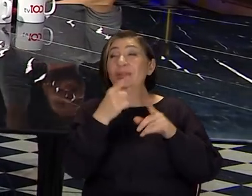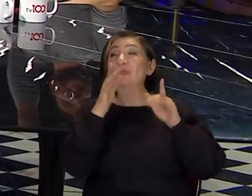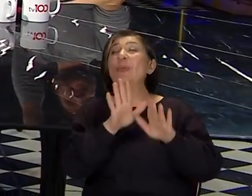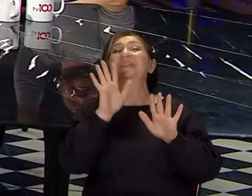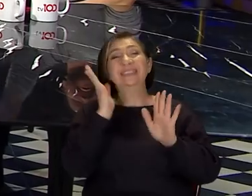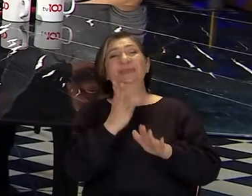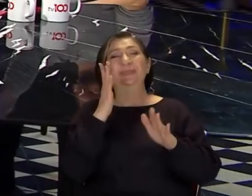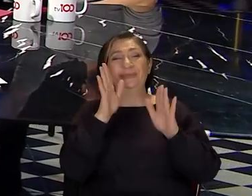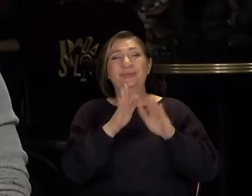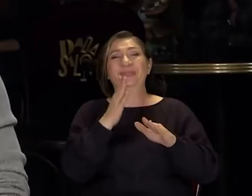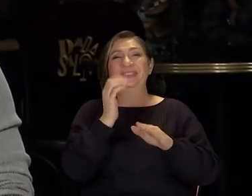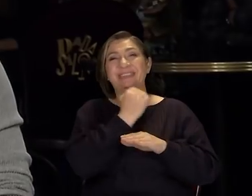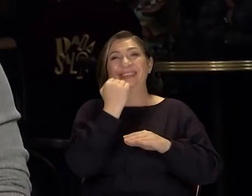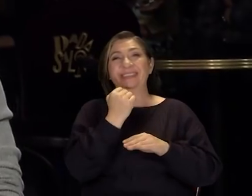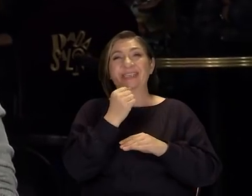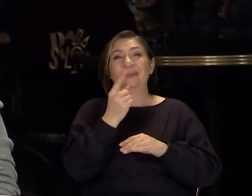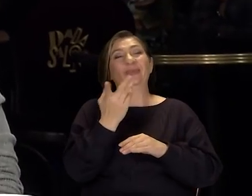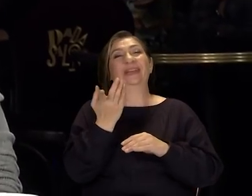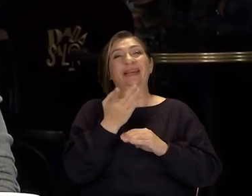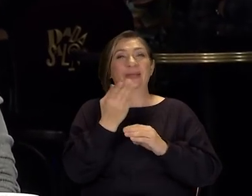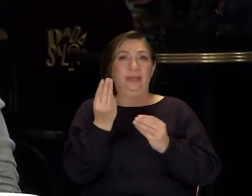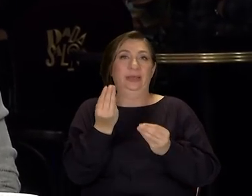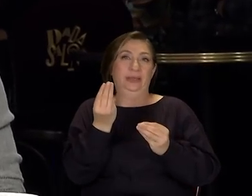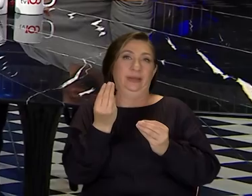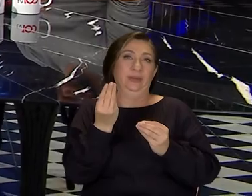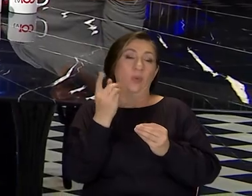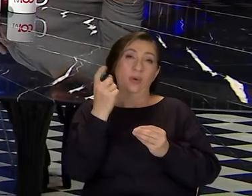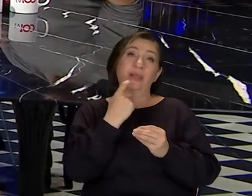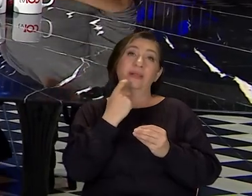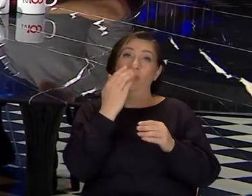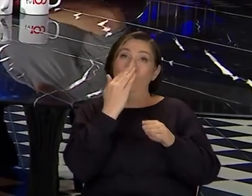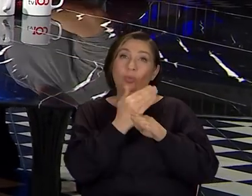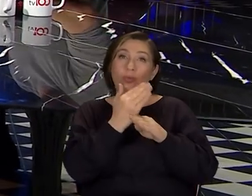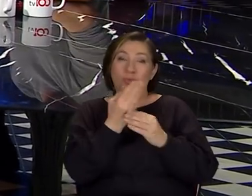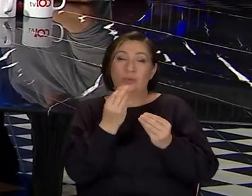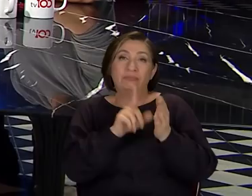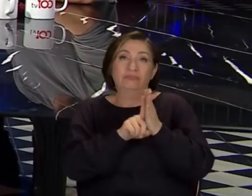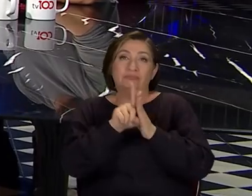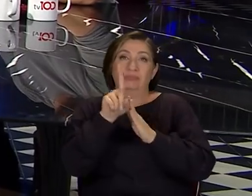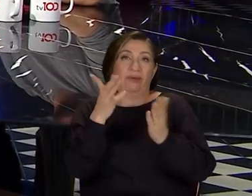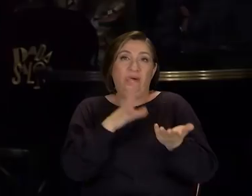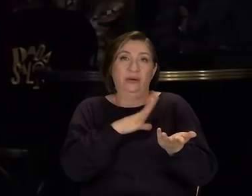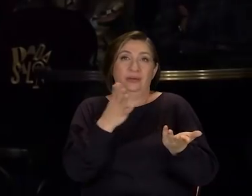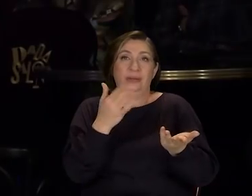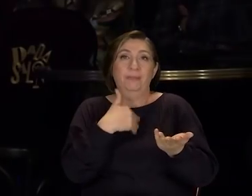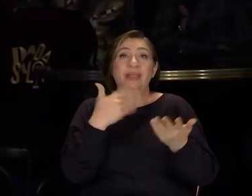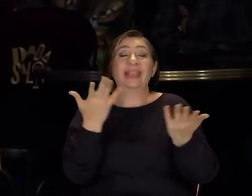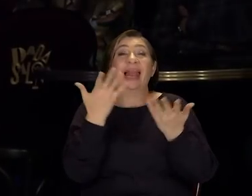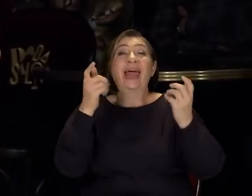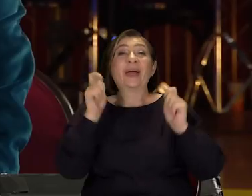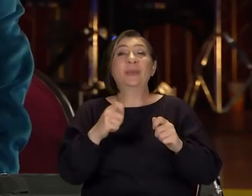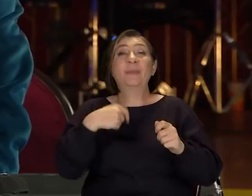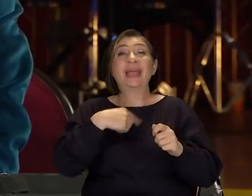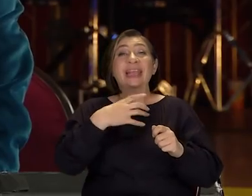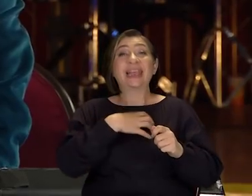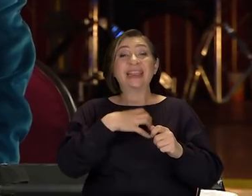Çok yani, ödemiş ya. Bu ne abi? Ya, iyi abi. O yıllarda tamam yürüdü. Aynen. Ne var ya? Ben neler yaptım? Ben